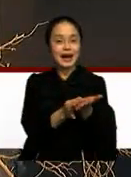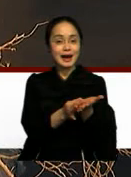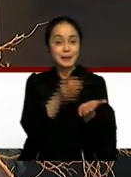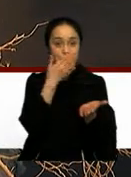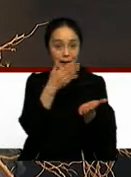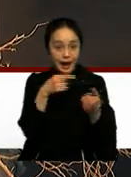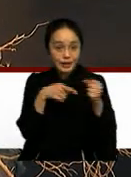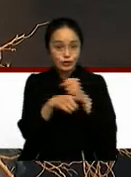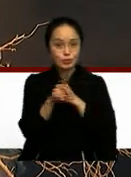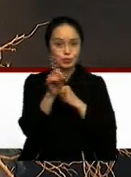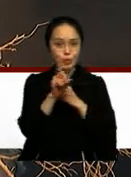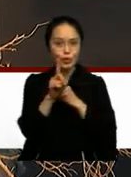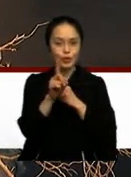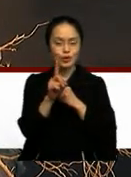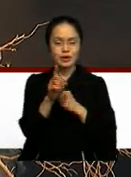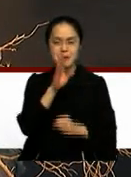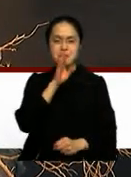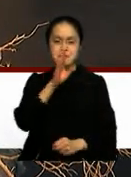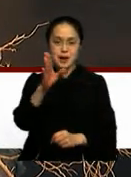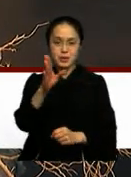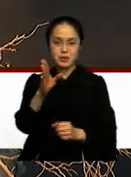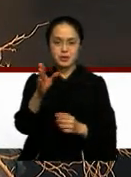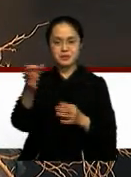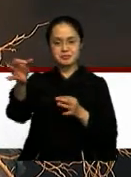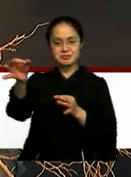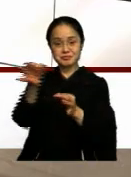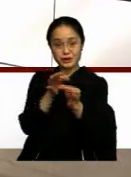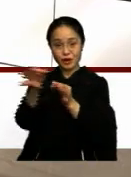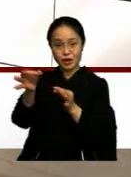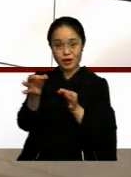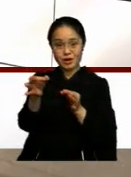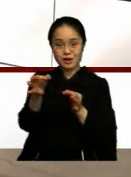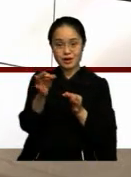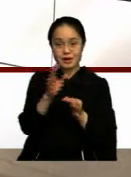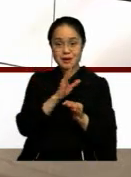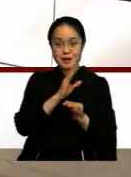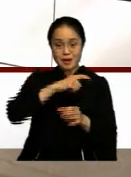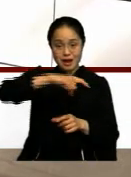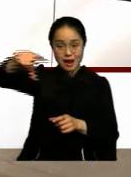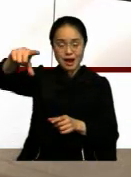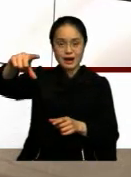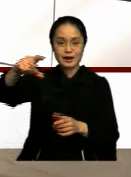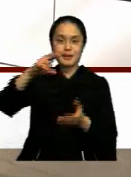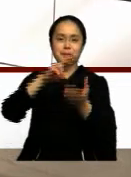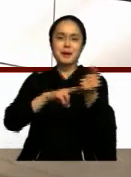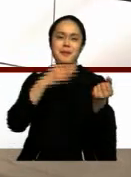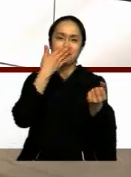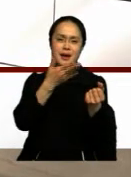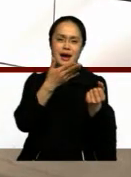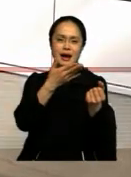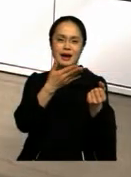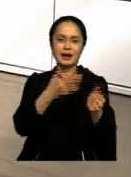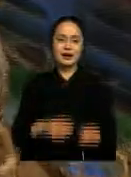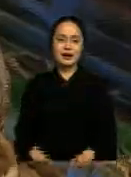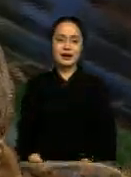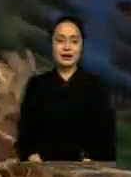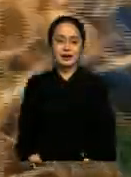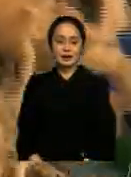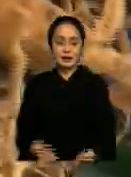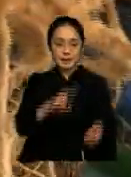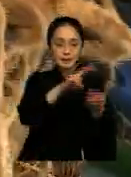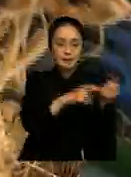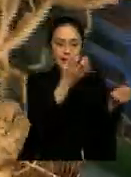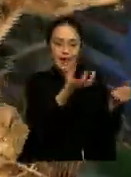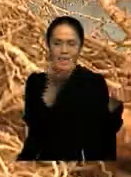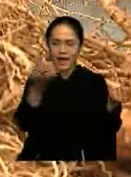도입했기 때문입니다. 30여 농가에서 생산한 인삼은 중간 유통 과정을 거치지 않고 로컬 푸드마켓을 통해